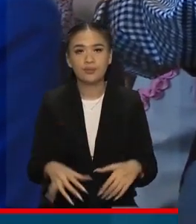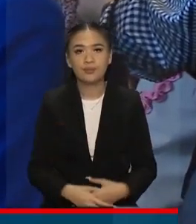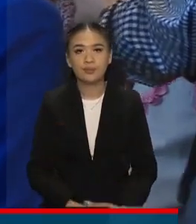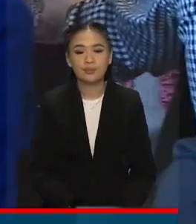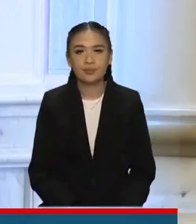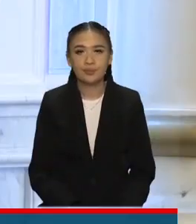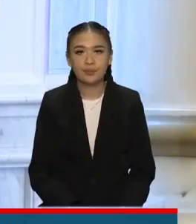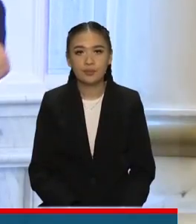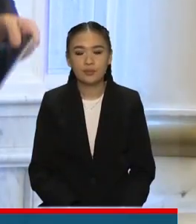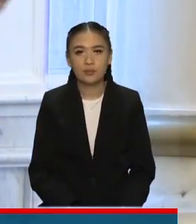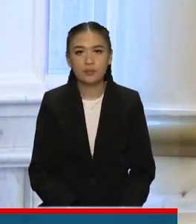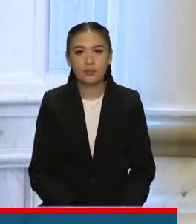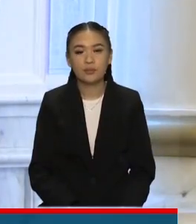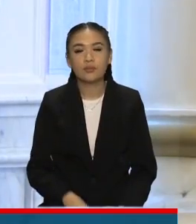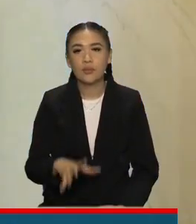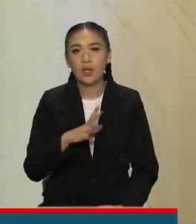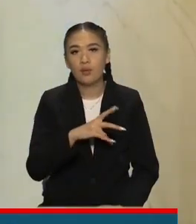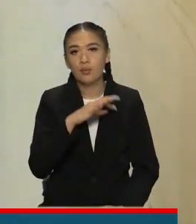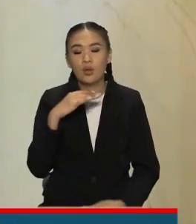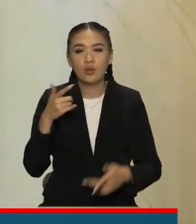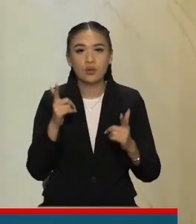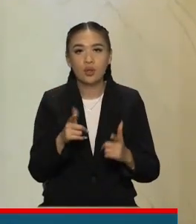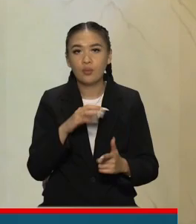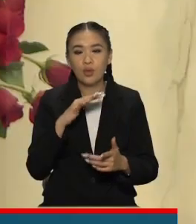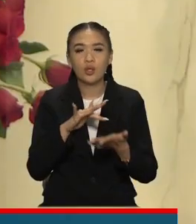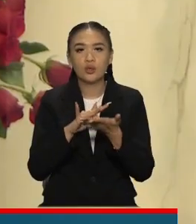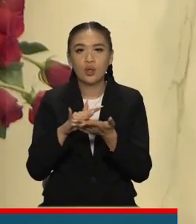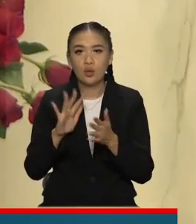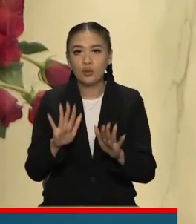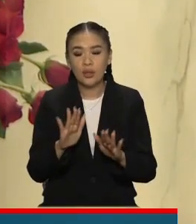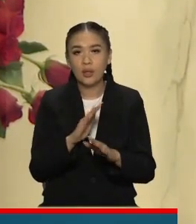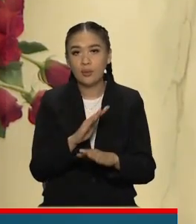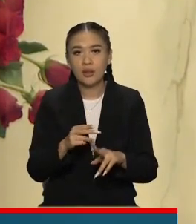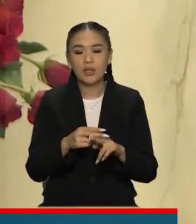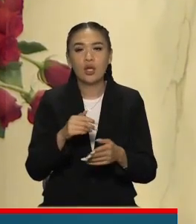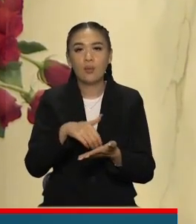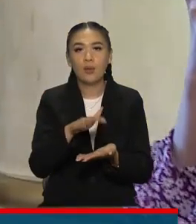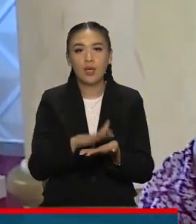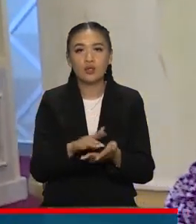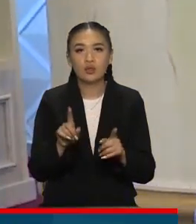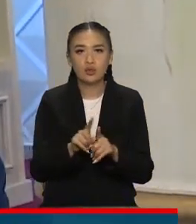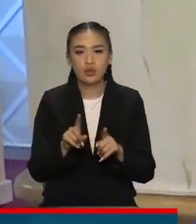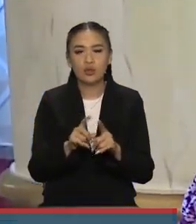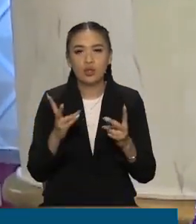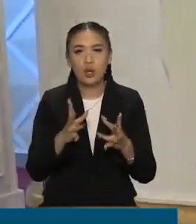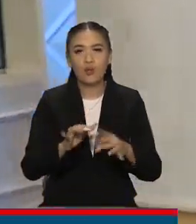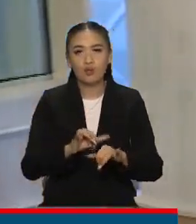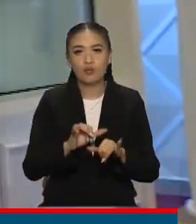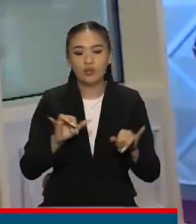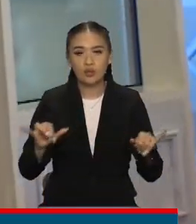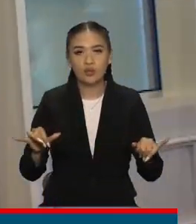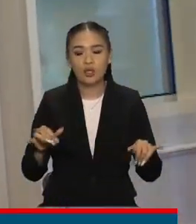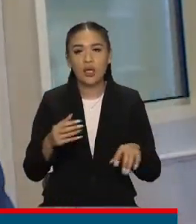керек. Ширататын шаруа көп, тек туризмге қызықтыру емес, арадағы сауданы да қыздыру керек. Қазіргі